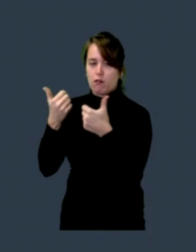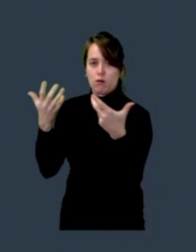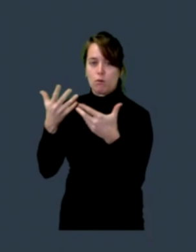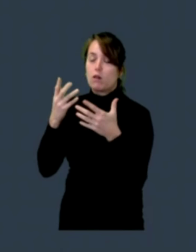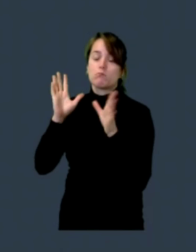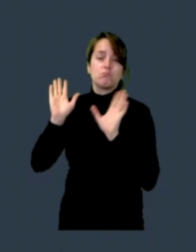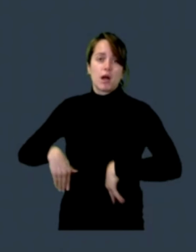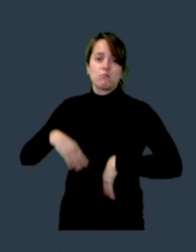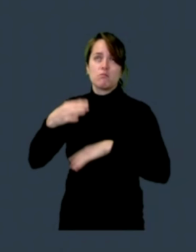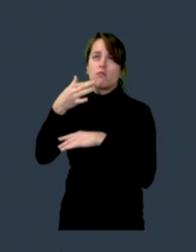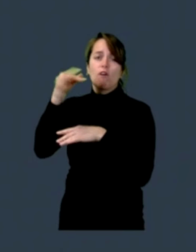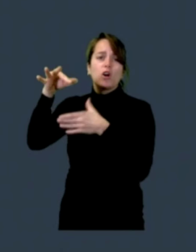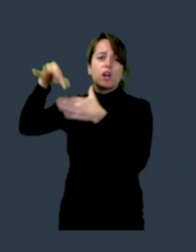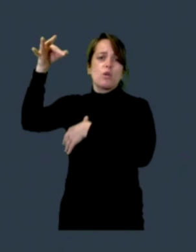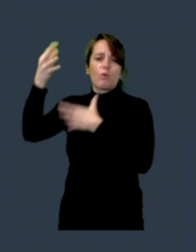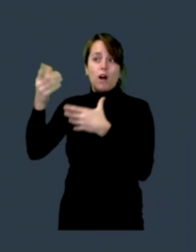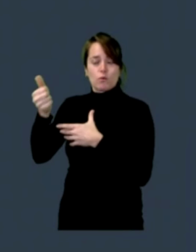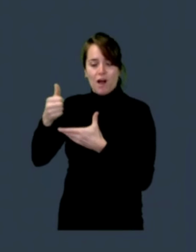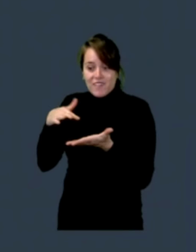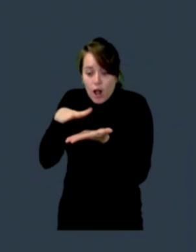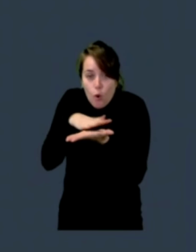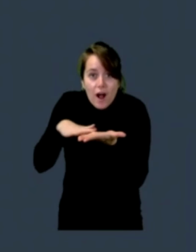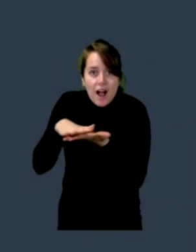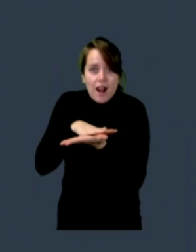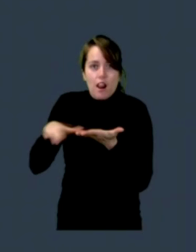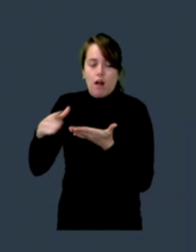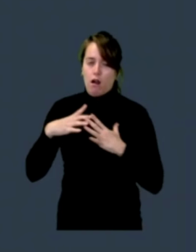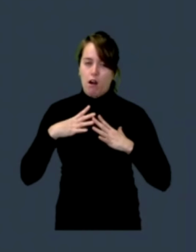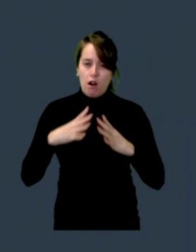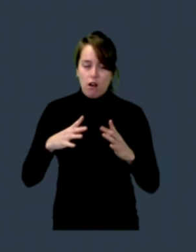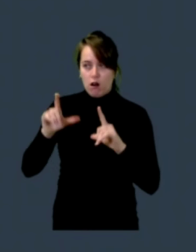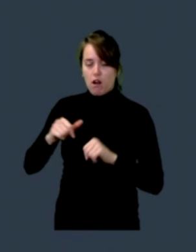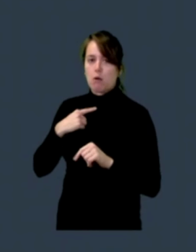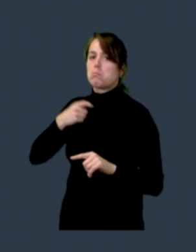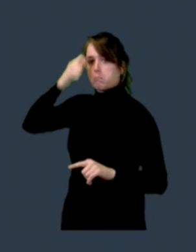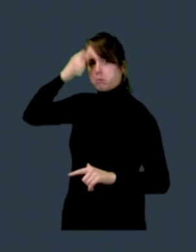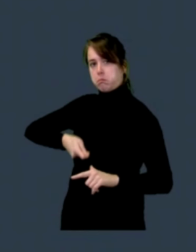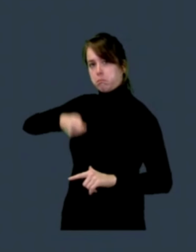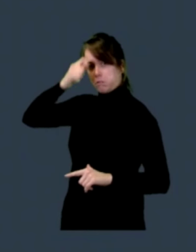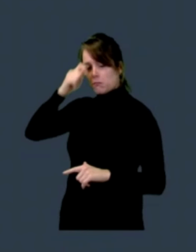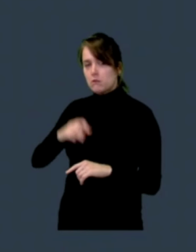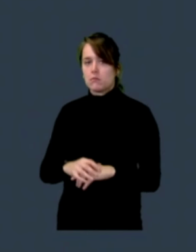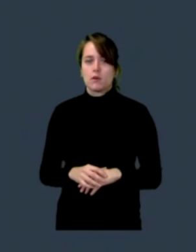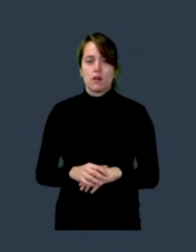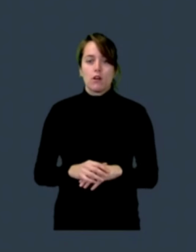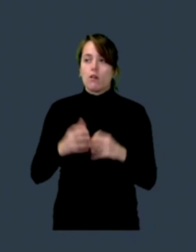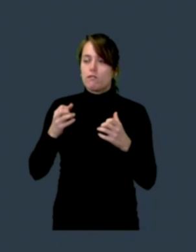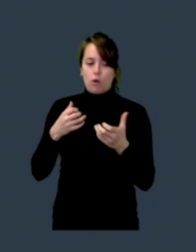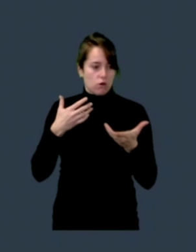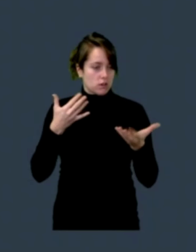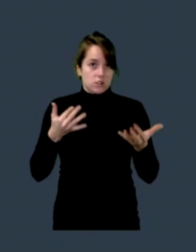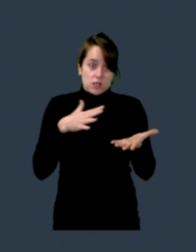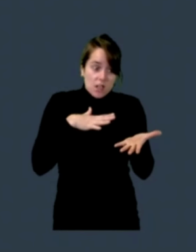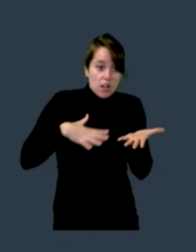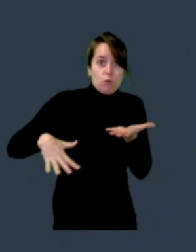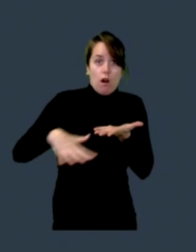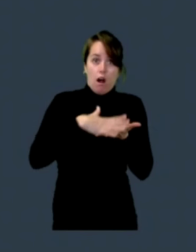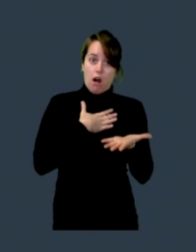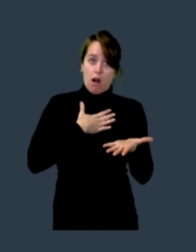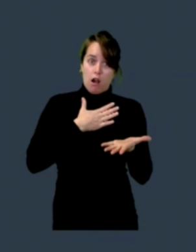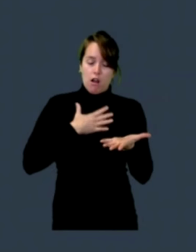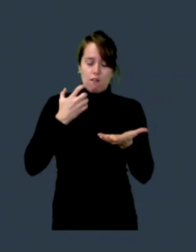local. Celui qui a toujours eu à cœur de protéger notre territoire et de veiller à lui apporter le